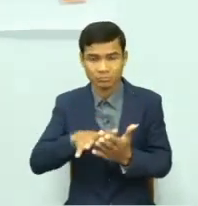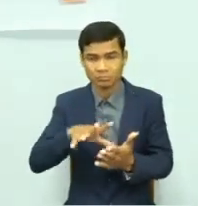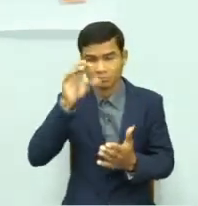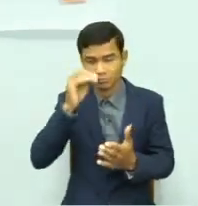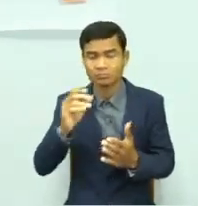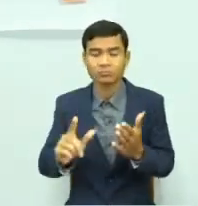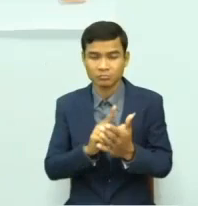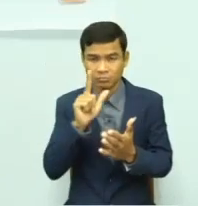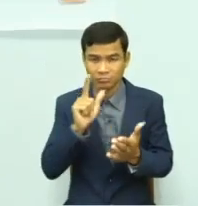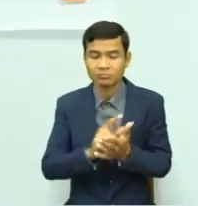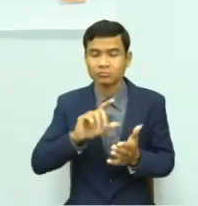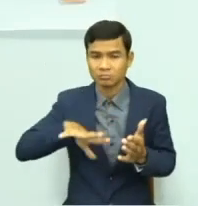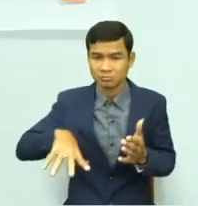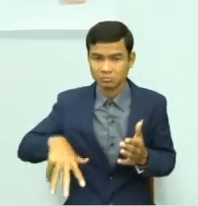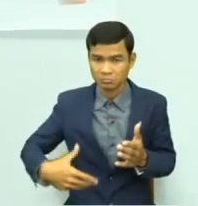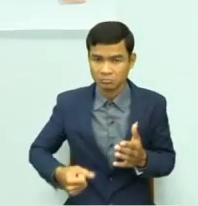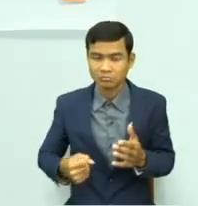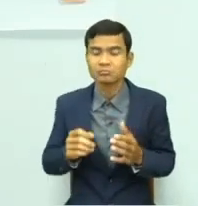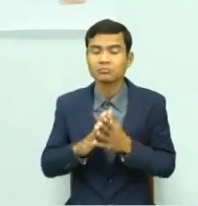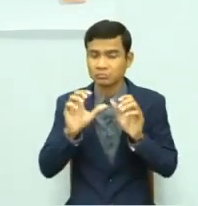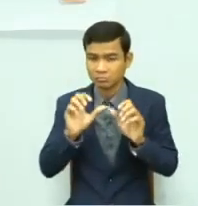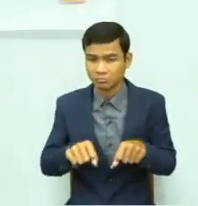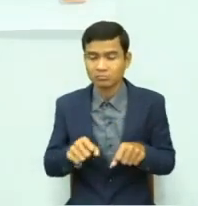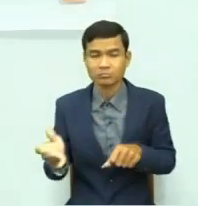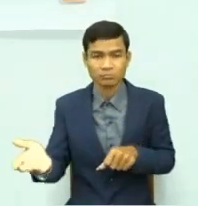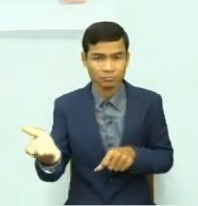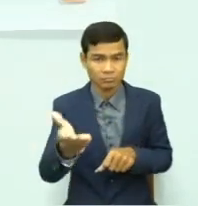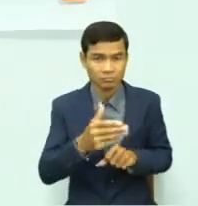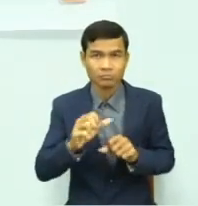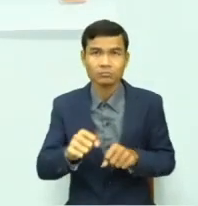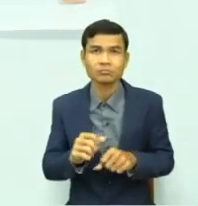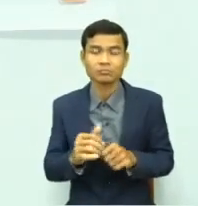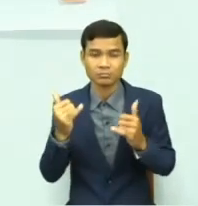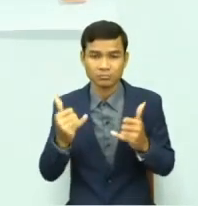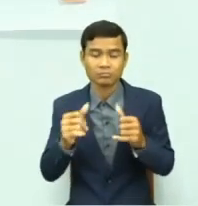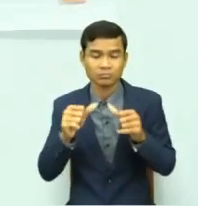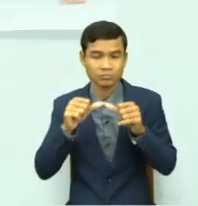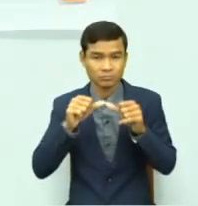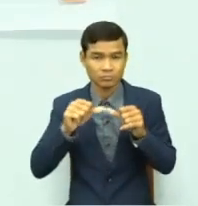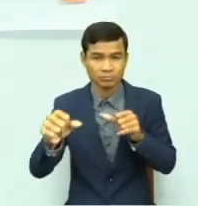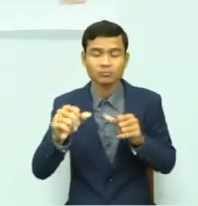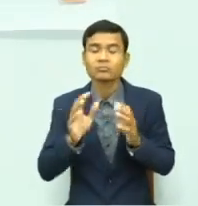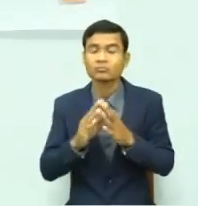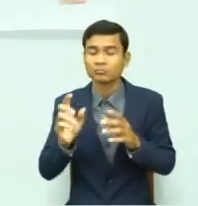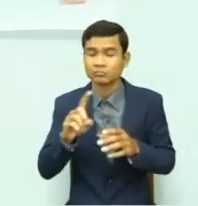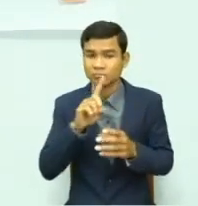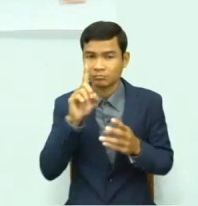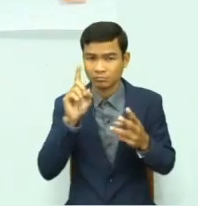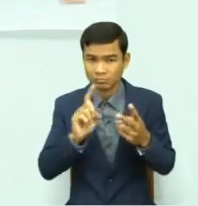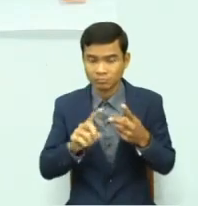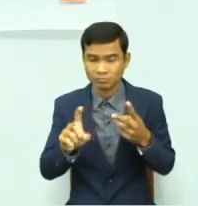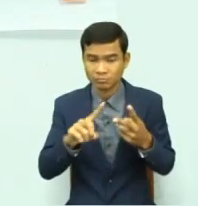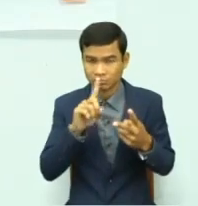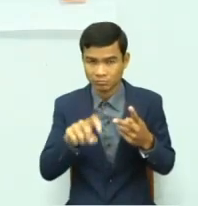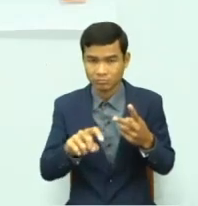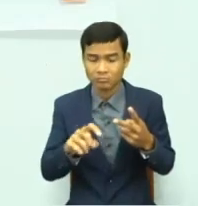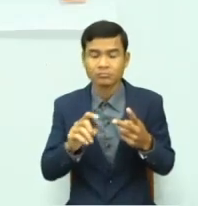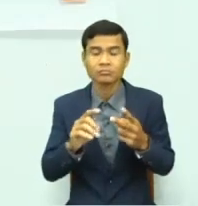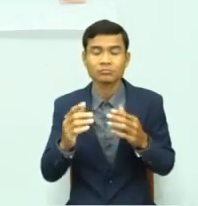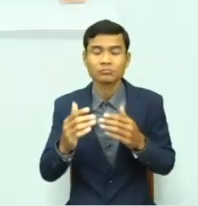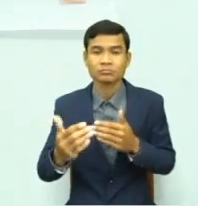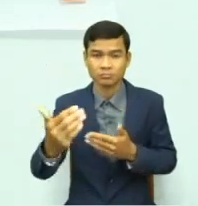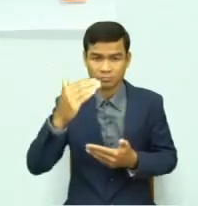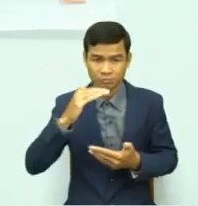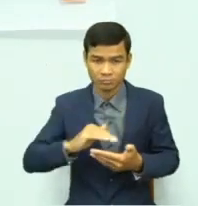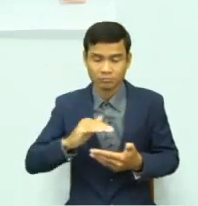chết. Chết khám ai. Chôn chết khám ai dưỡng nà con. Chá tỏ lỡ dưỡng bán to tư xung đô tư bí. Ta xa mật tập hòa đại